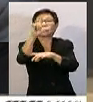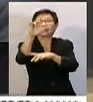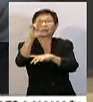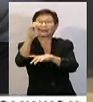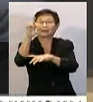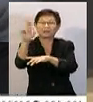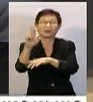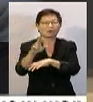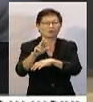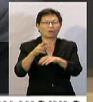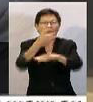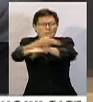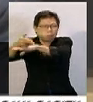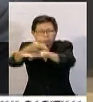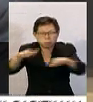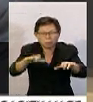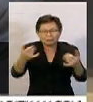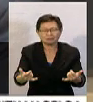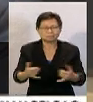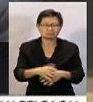But what benefit is it to them?